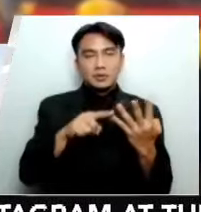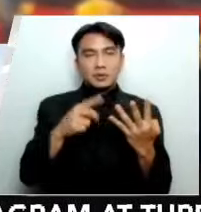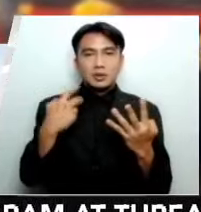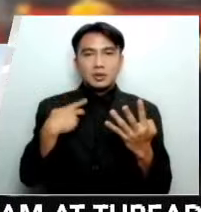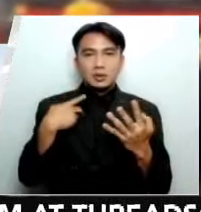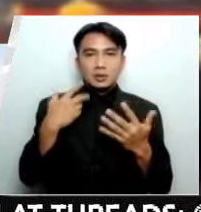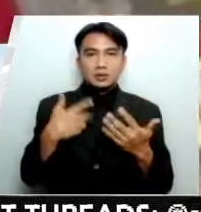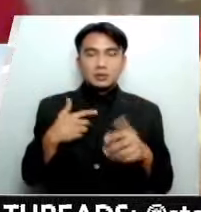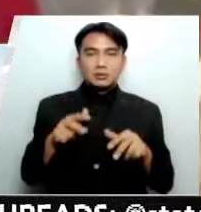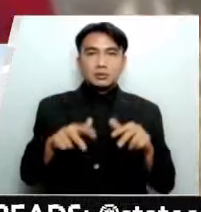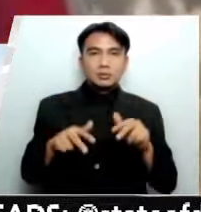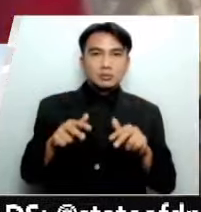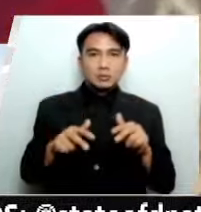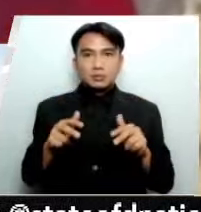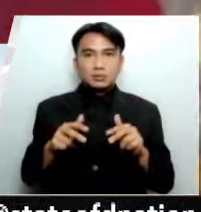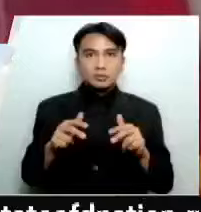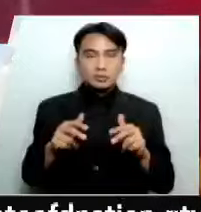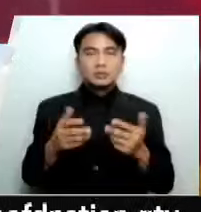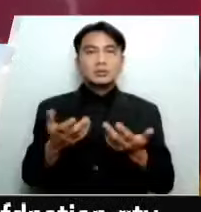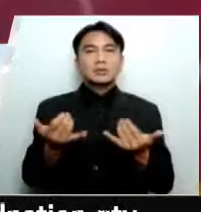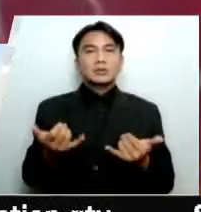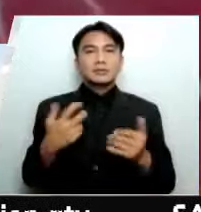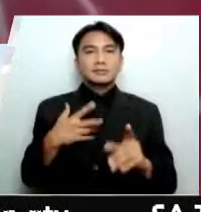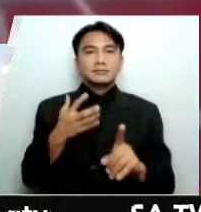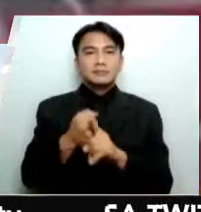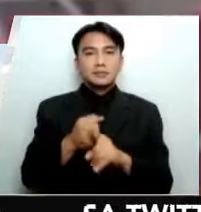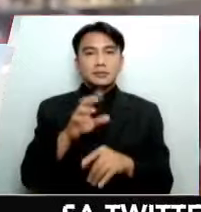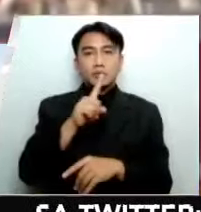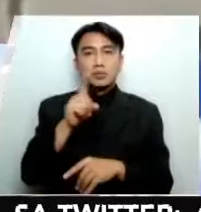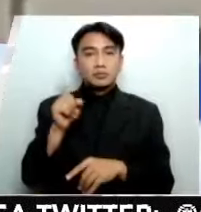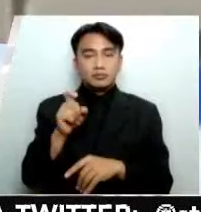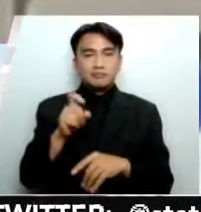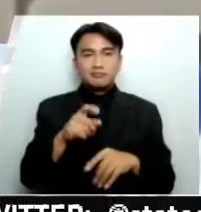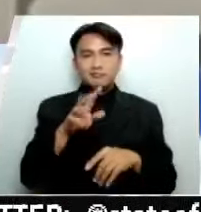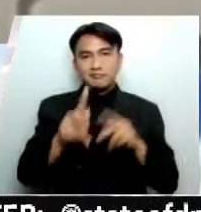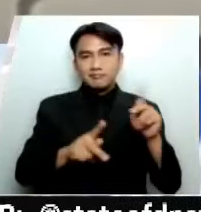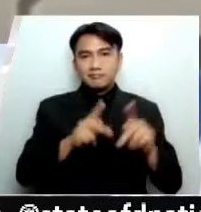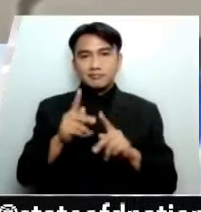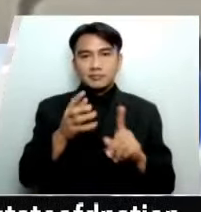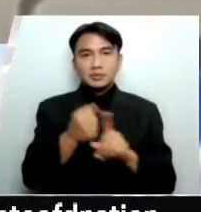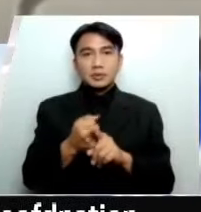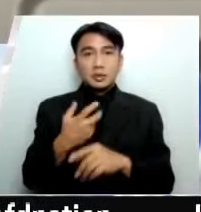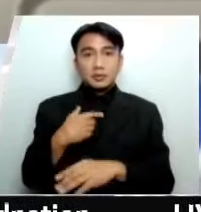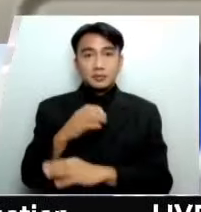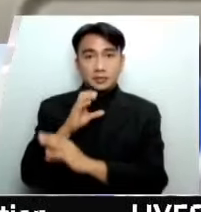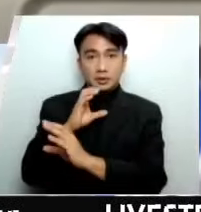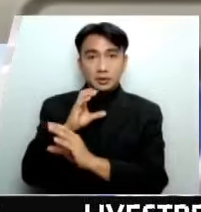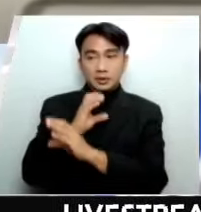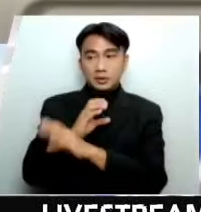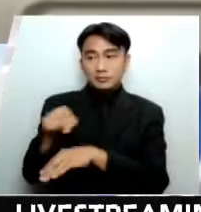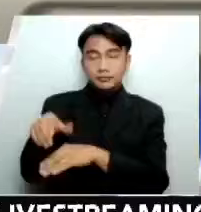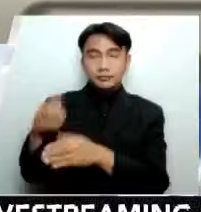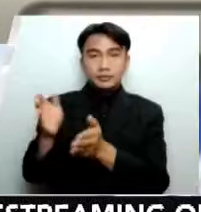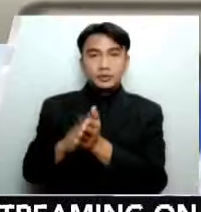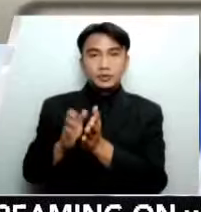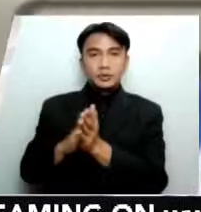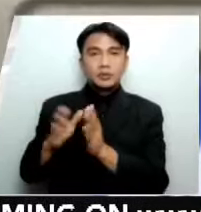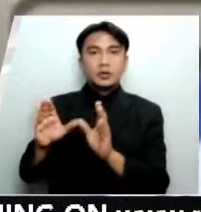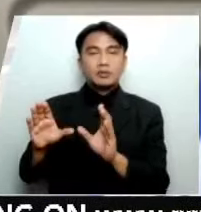sunog. Apektado ang nasa 100 residente. Nagkansela ng klase ang katabing Maritime School, inaalam pa ang sanhi ng